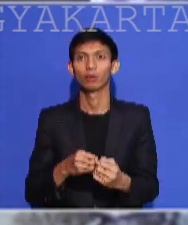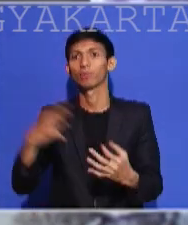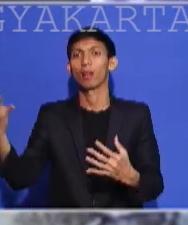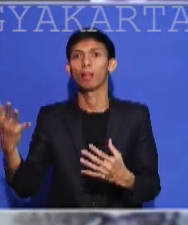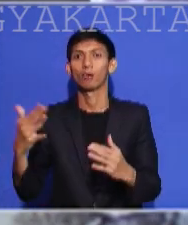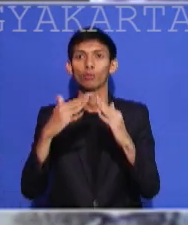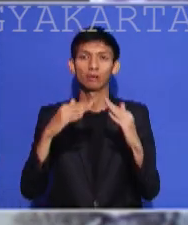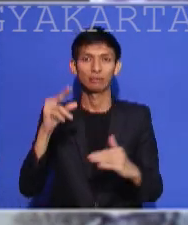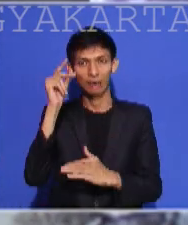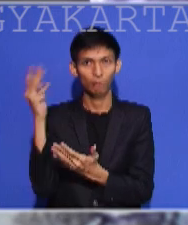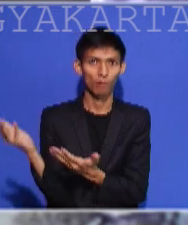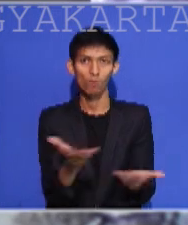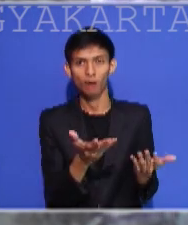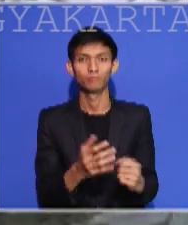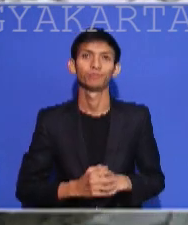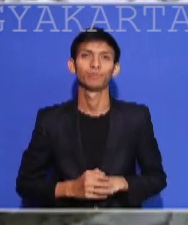penumpang lain mengalami